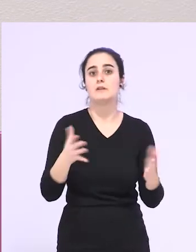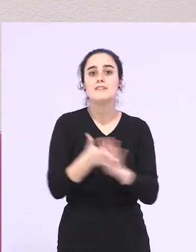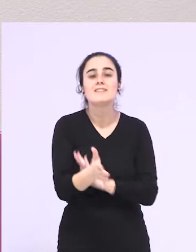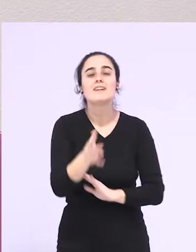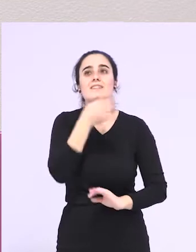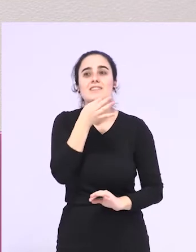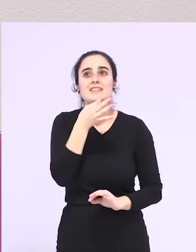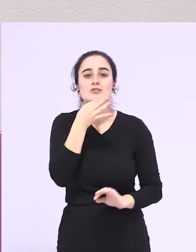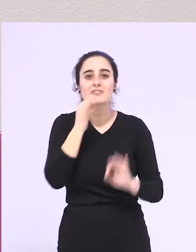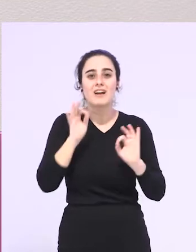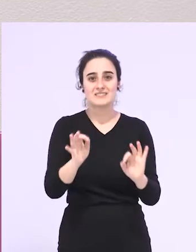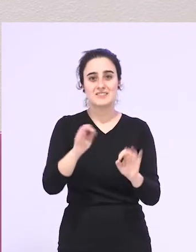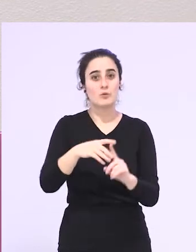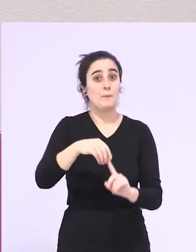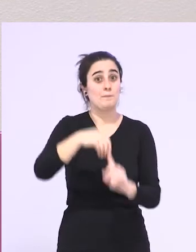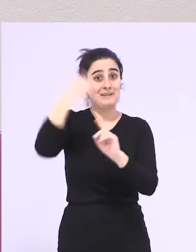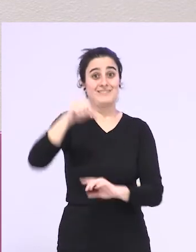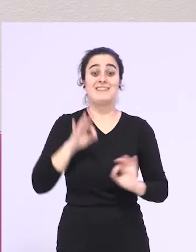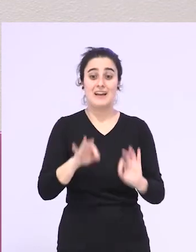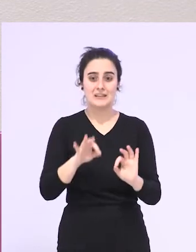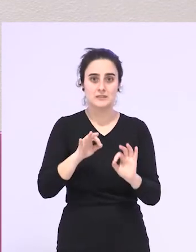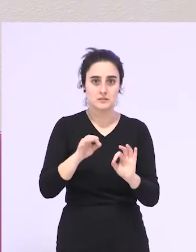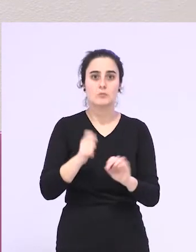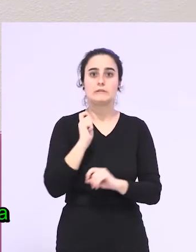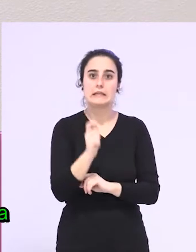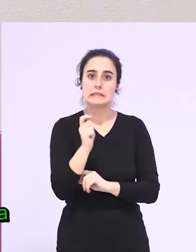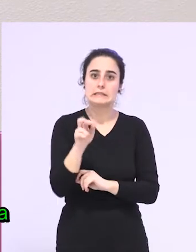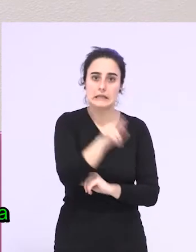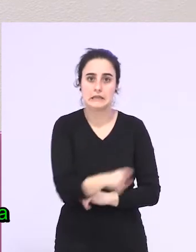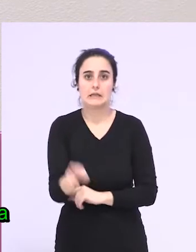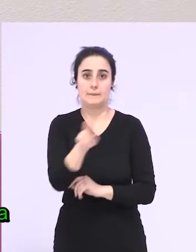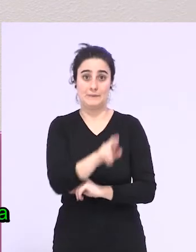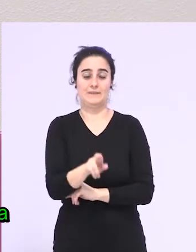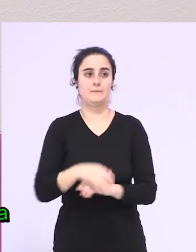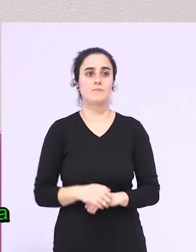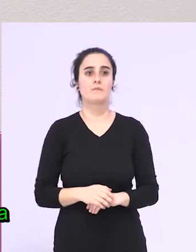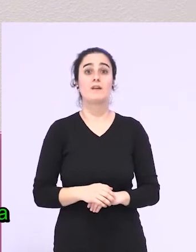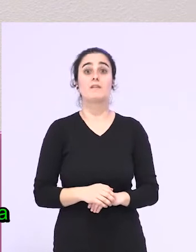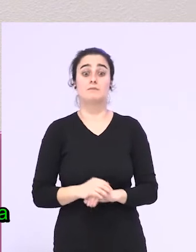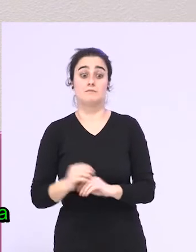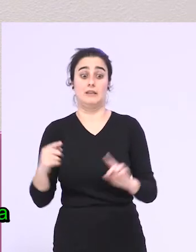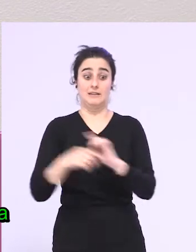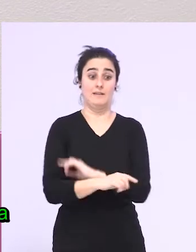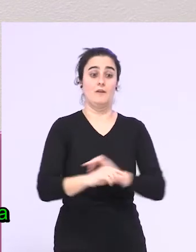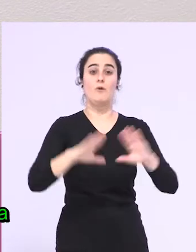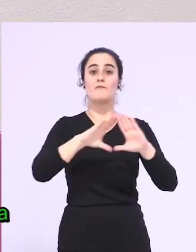patriarkalak hori berreraikiko du behin eta berriro. Jakina, feminismotik nolabait borroka beti izan